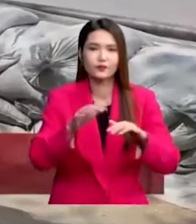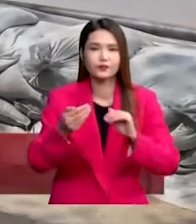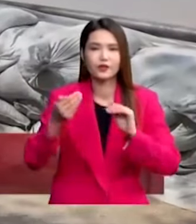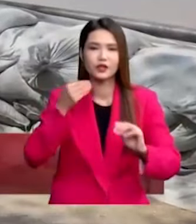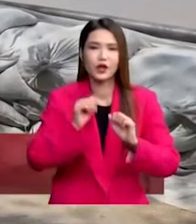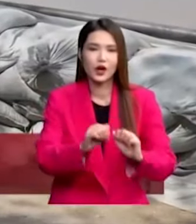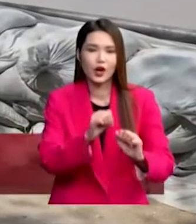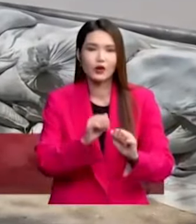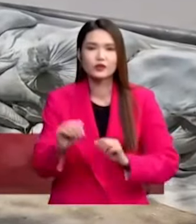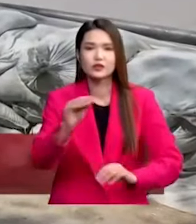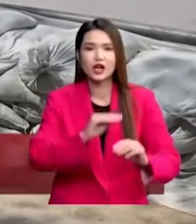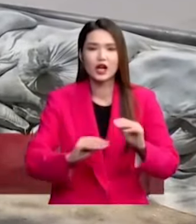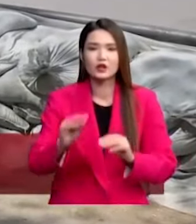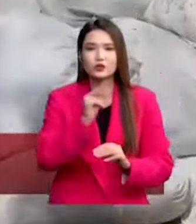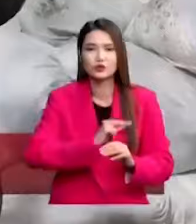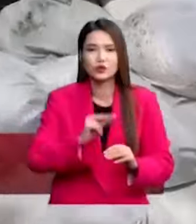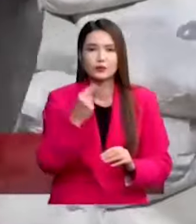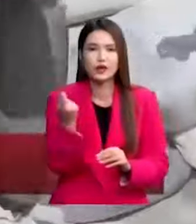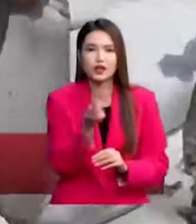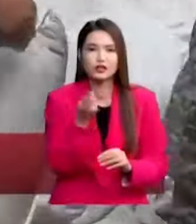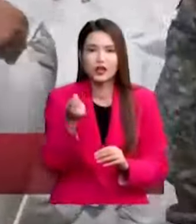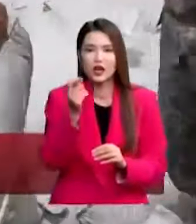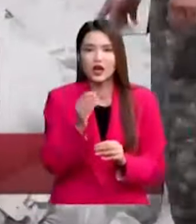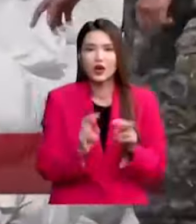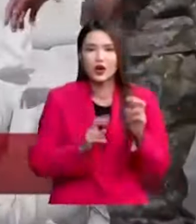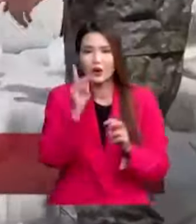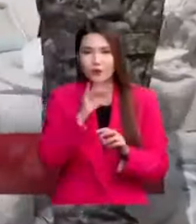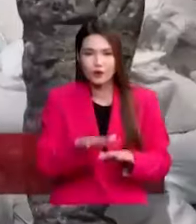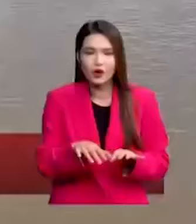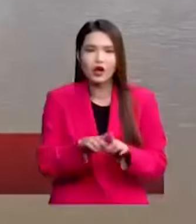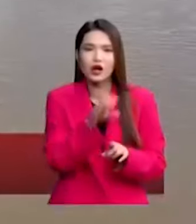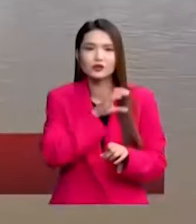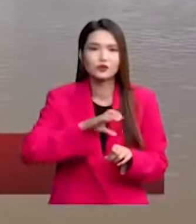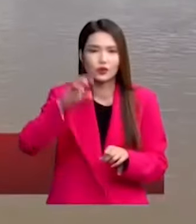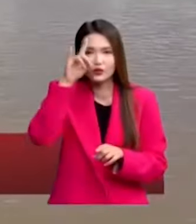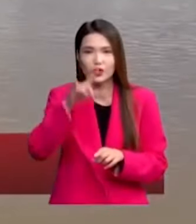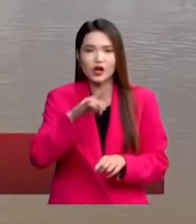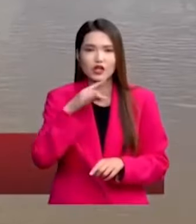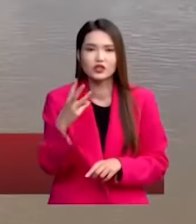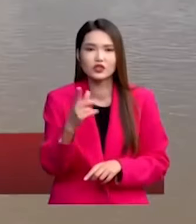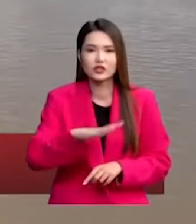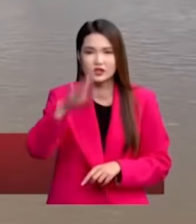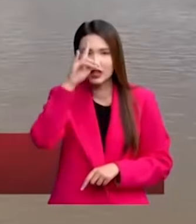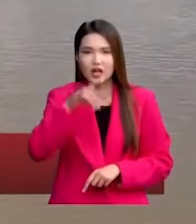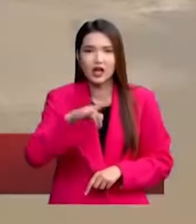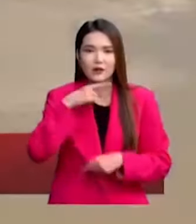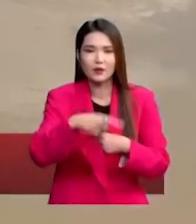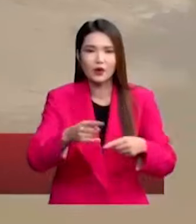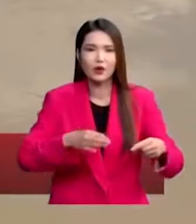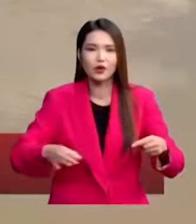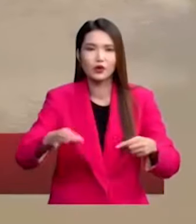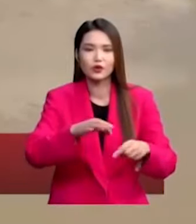алу мен оның салдарын жою жұмыстары жалғыз мұнайлы өңірде емес. Солтүстік Қазақстан, Шығыс Қазақстан мен өзге